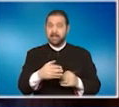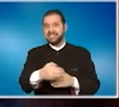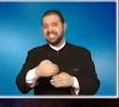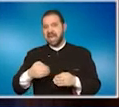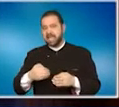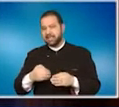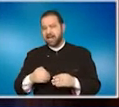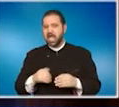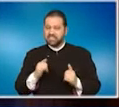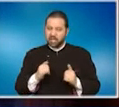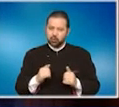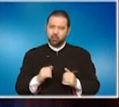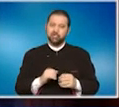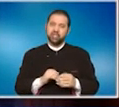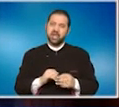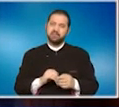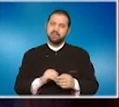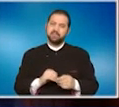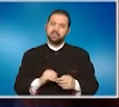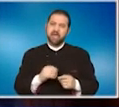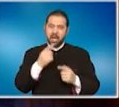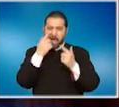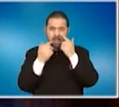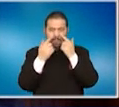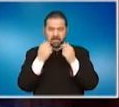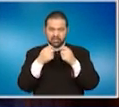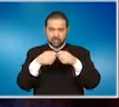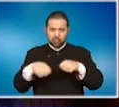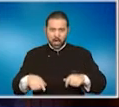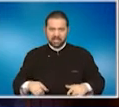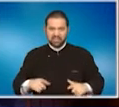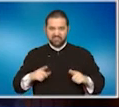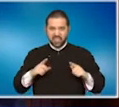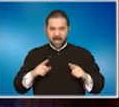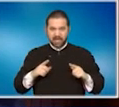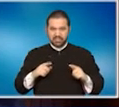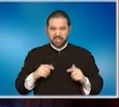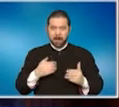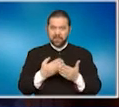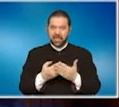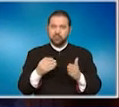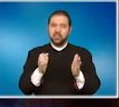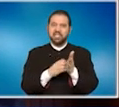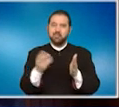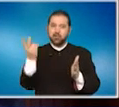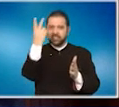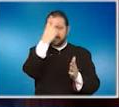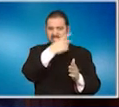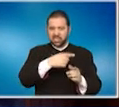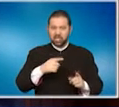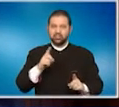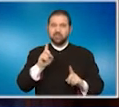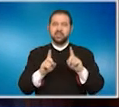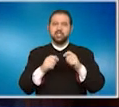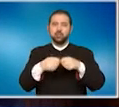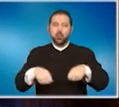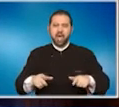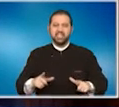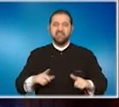departe pocăința, pentru că pocăința, chiar dacă după un asemenea eveniment trebuie trăită, dacă nu faci pocăință pe